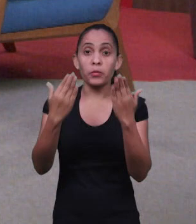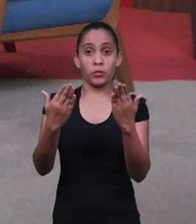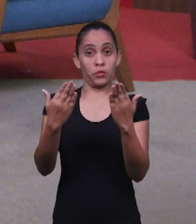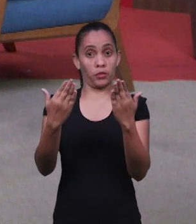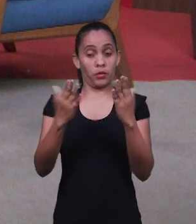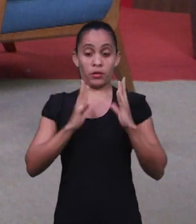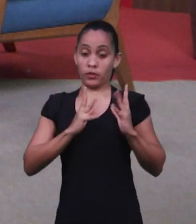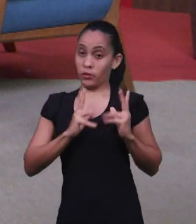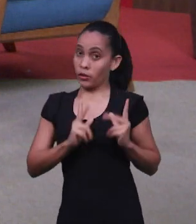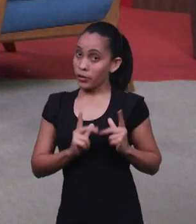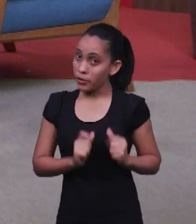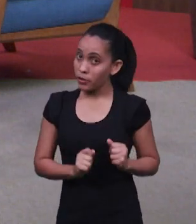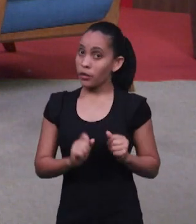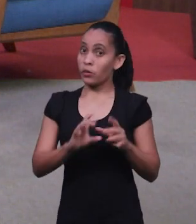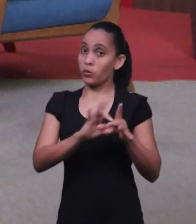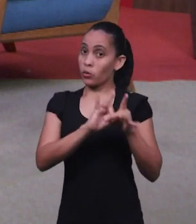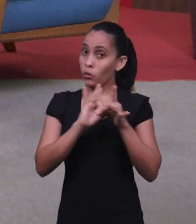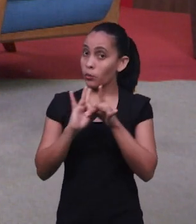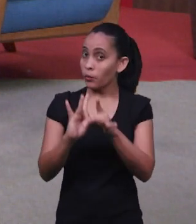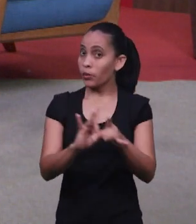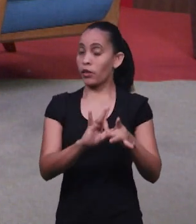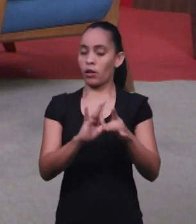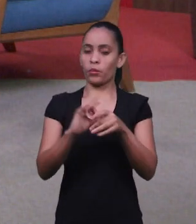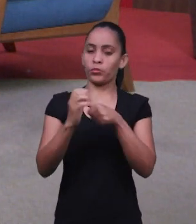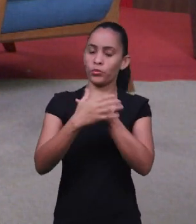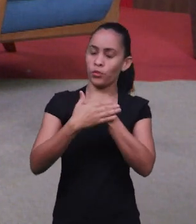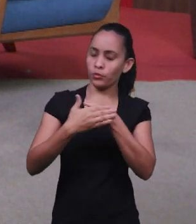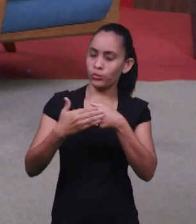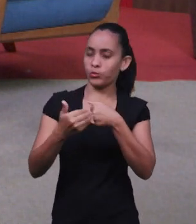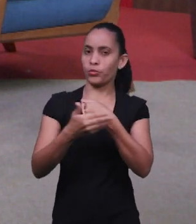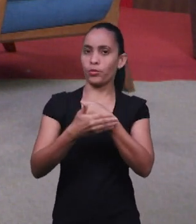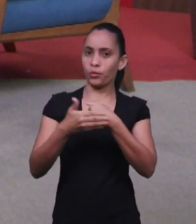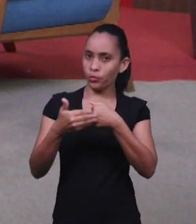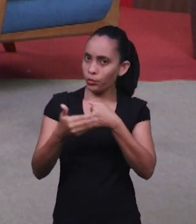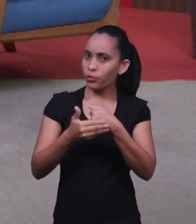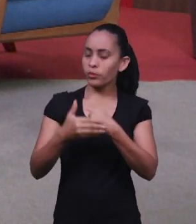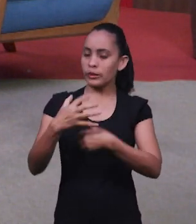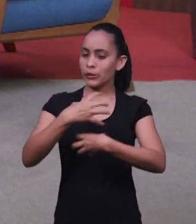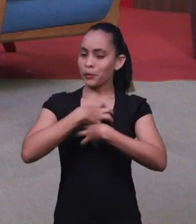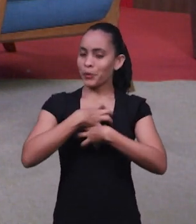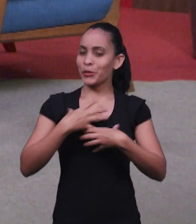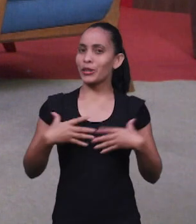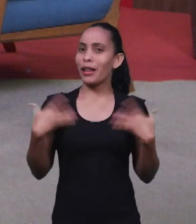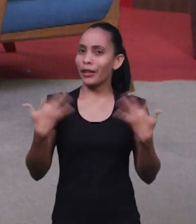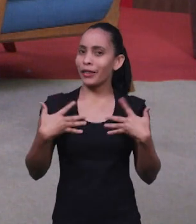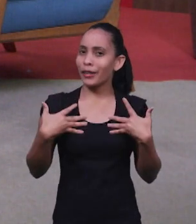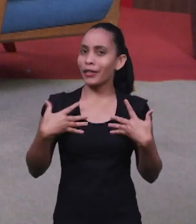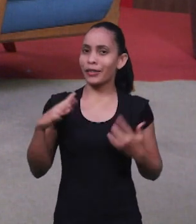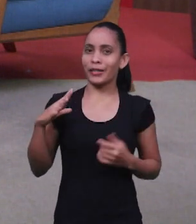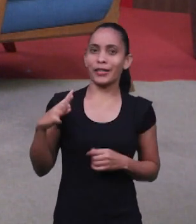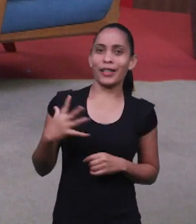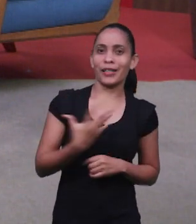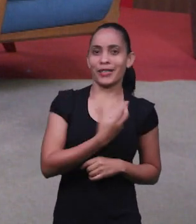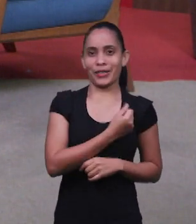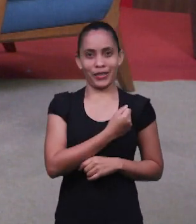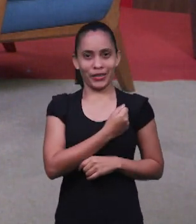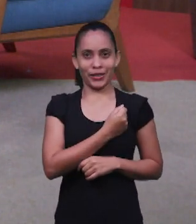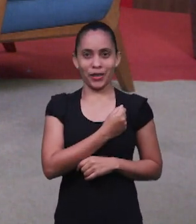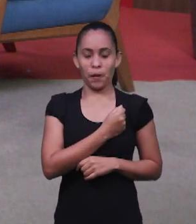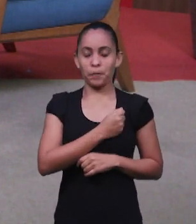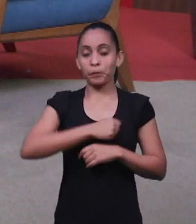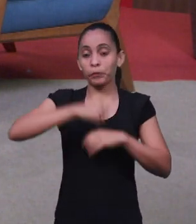la face de la communion, c'est la face de la consolation, c'est la face de la joie, du salut, de